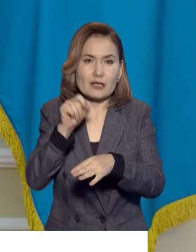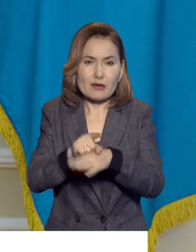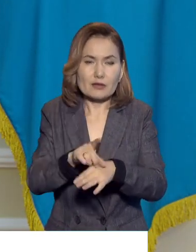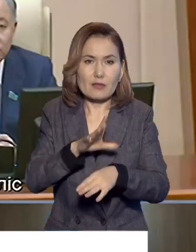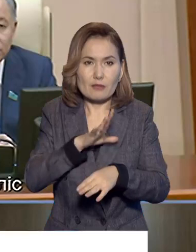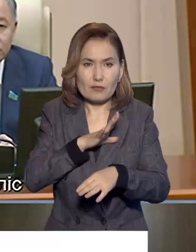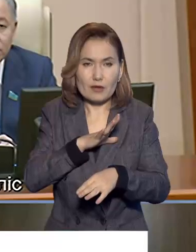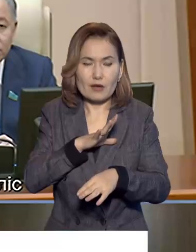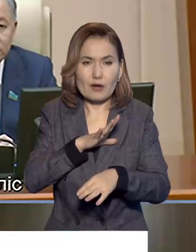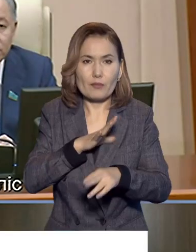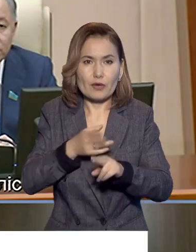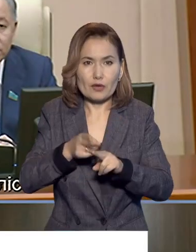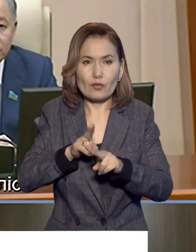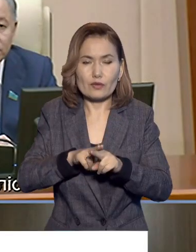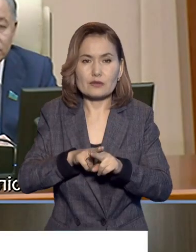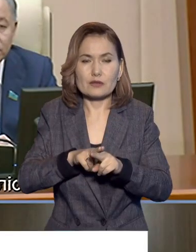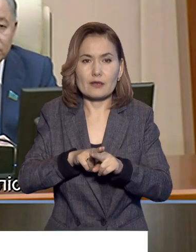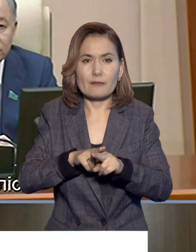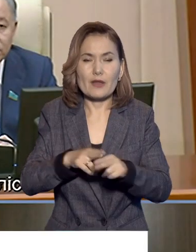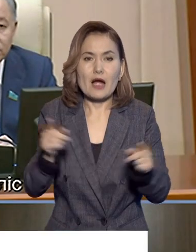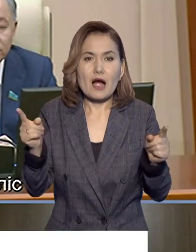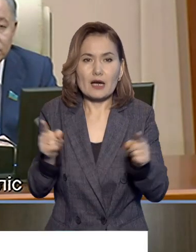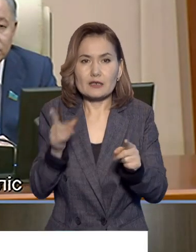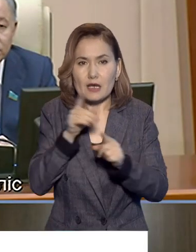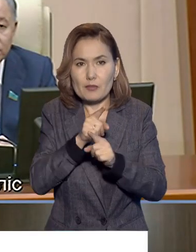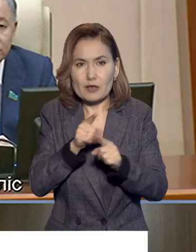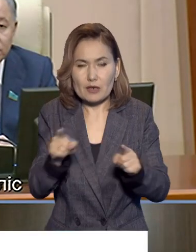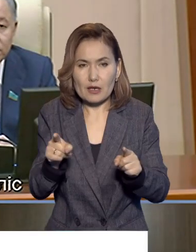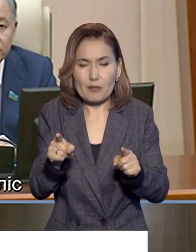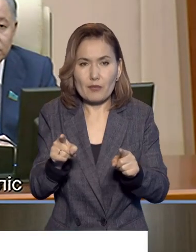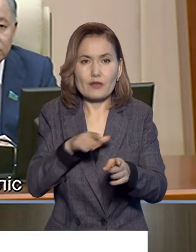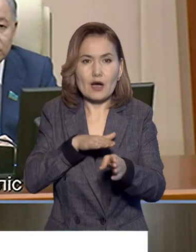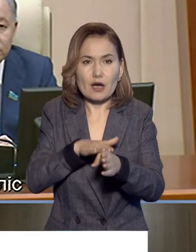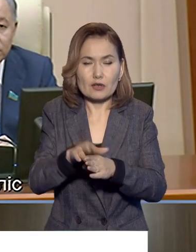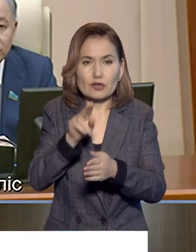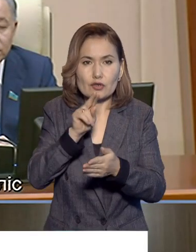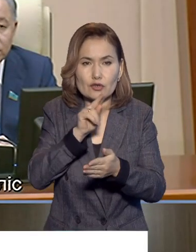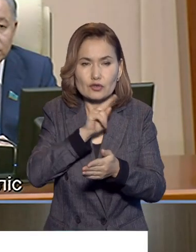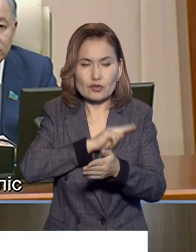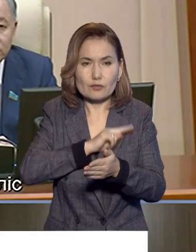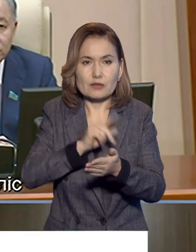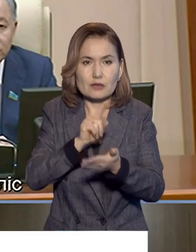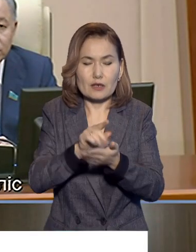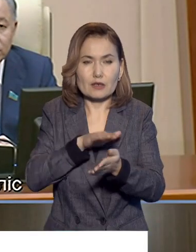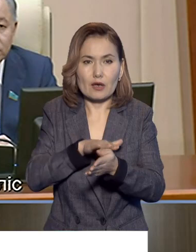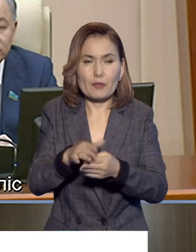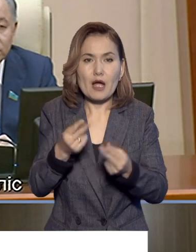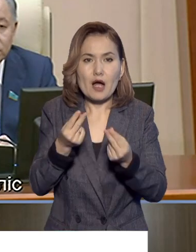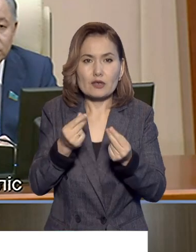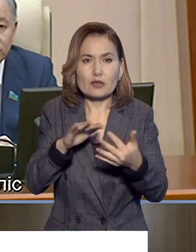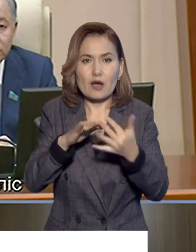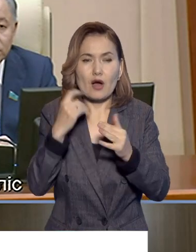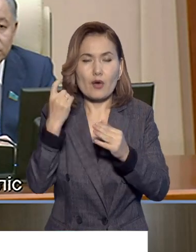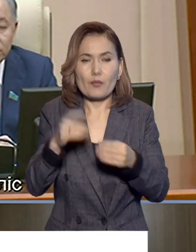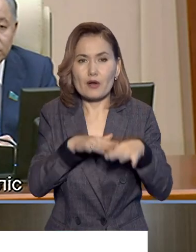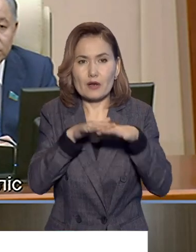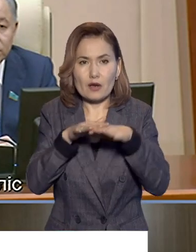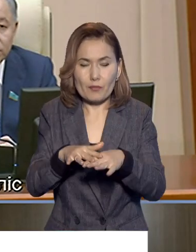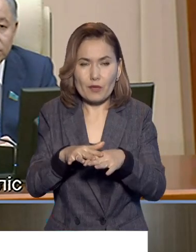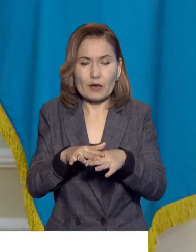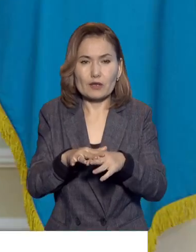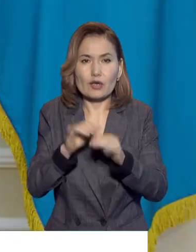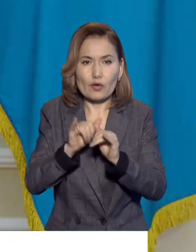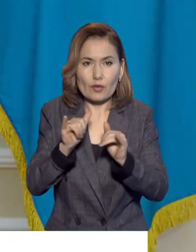болатынмын. Бұл жұмыс қысқа мерзім ішінде атқарылуға тиіс. Біз субсидия алуды